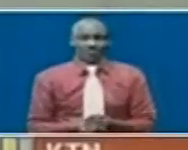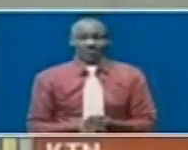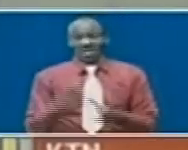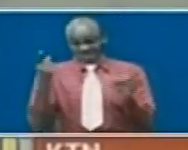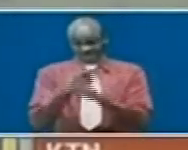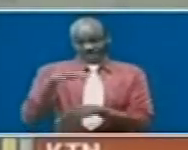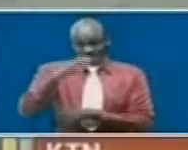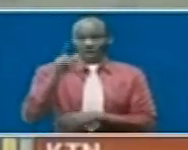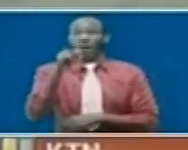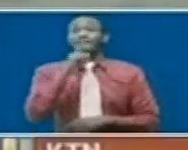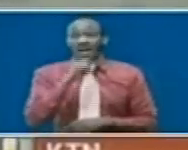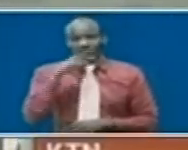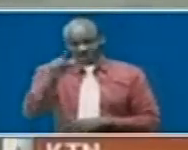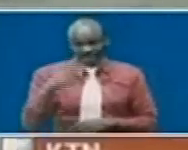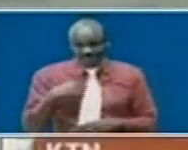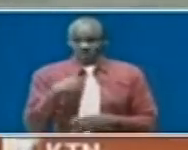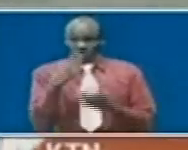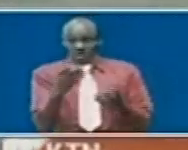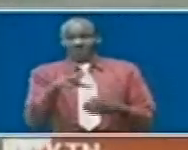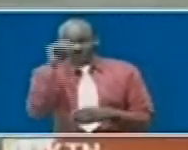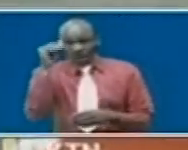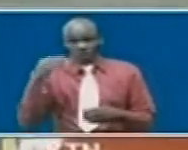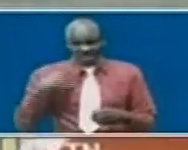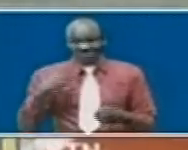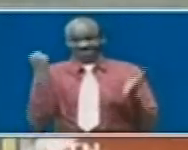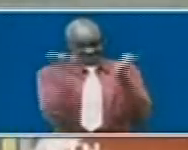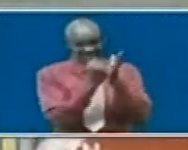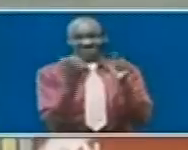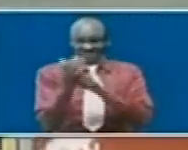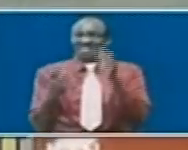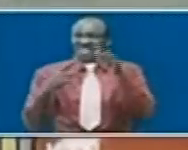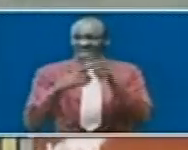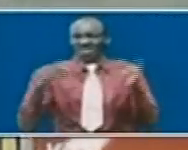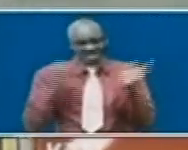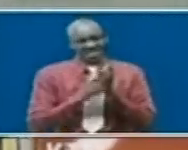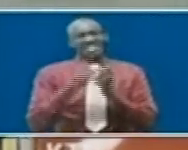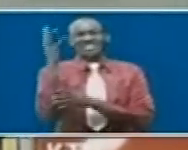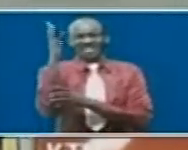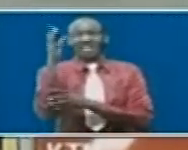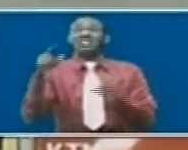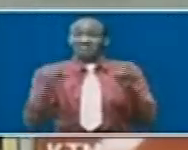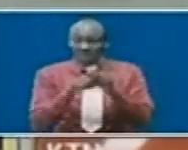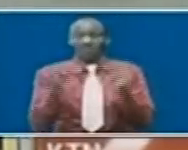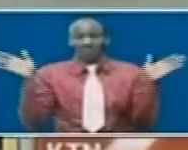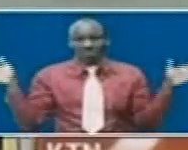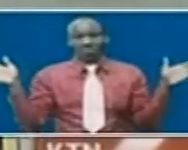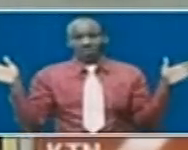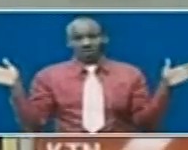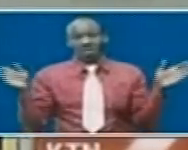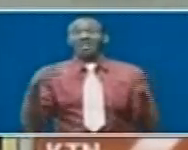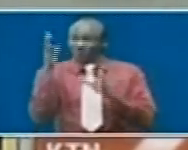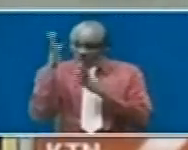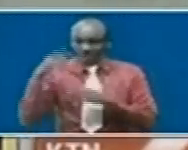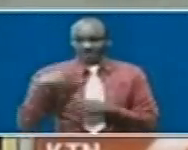Kwingineko mtazamaji, mwanamume mwenye umri wa makamo amepatikana akiwa amepigiliwa misumari juu ya mti, yani kama ambaye amesulubiwa katika msitu